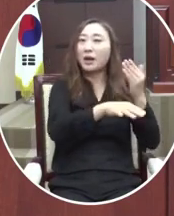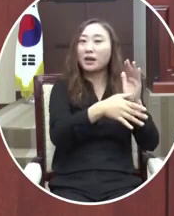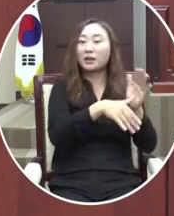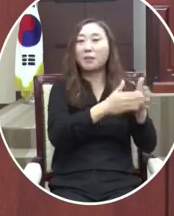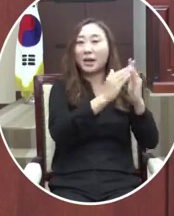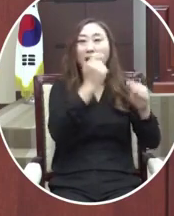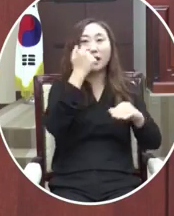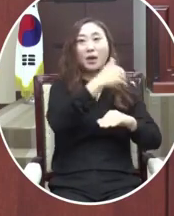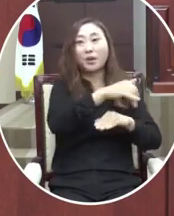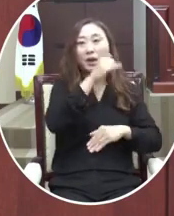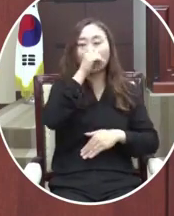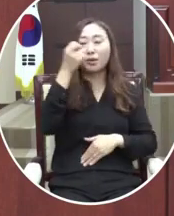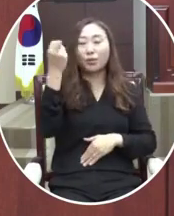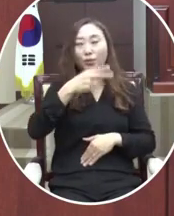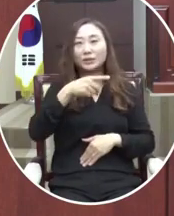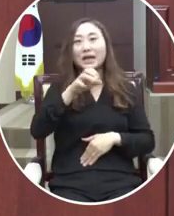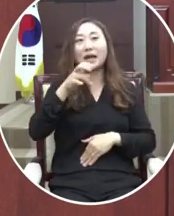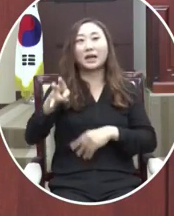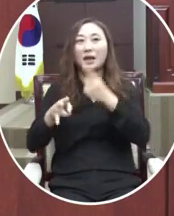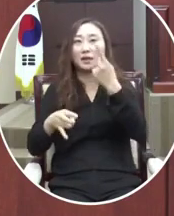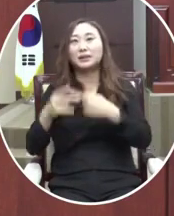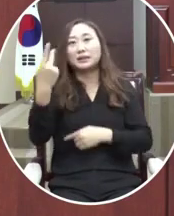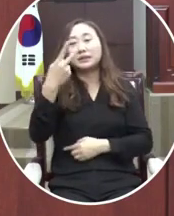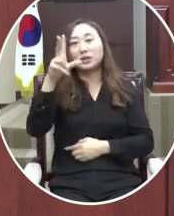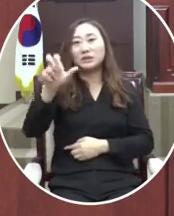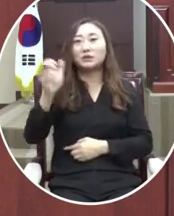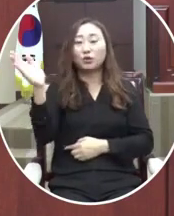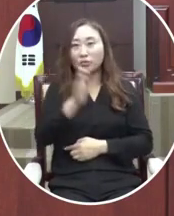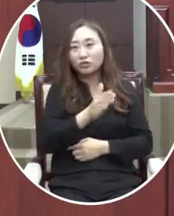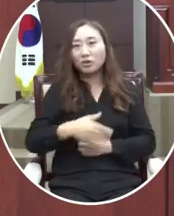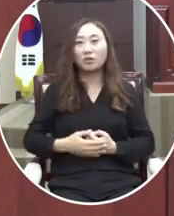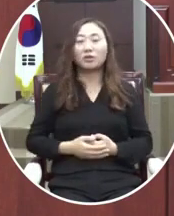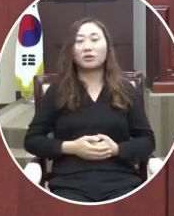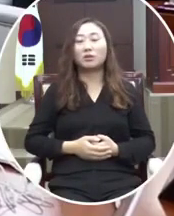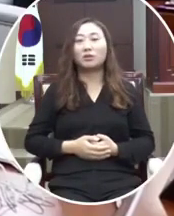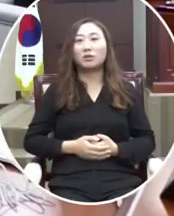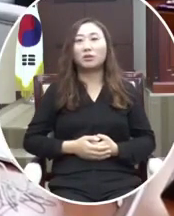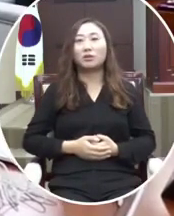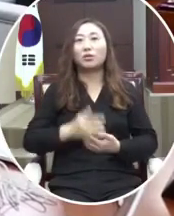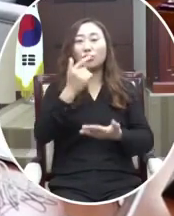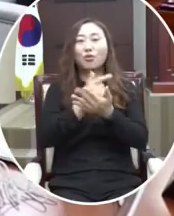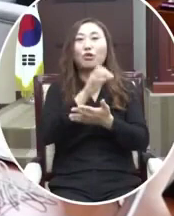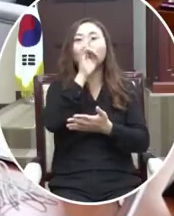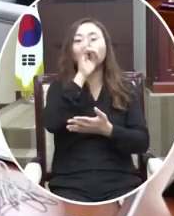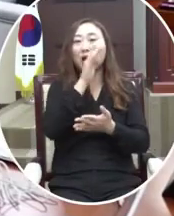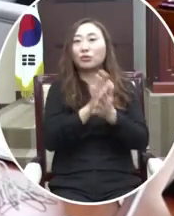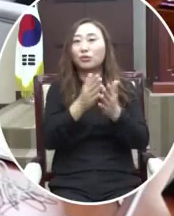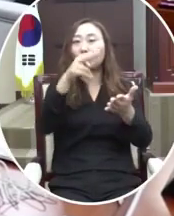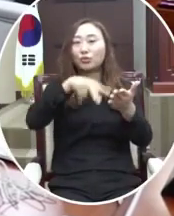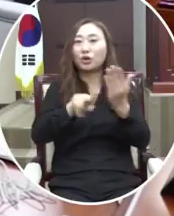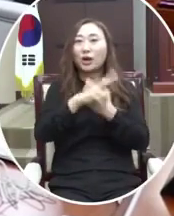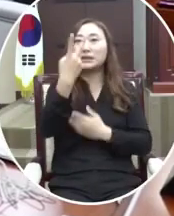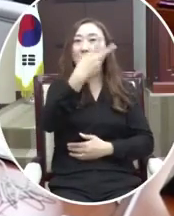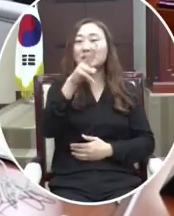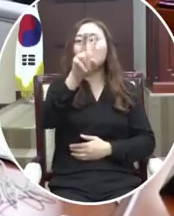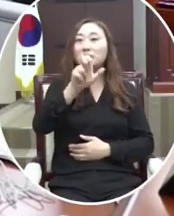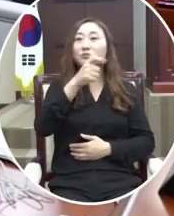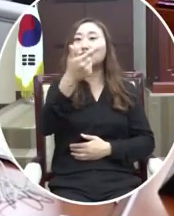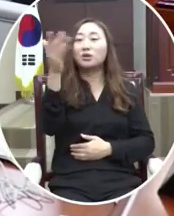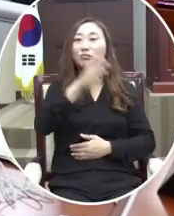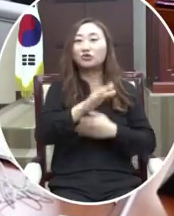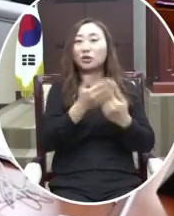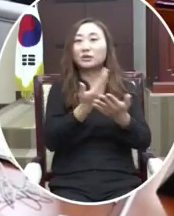예정이고 상계 도서관은 2025년부터 노원 어 중앙도서관은 2020 년부터